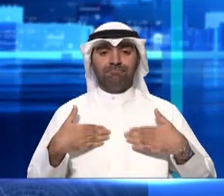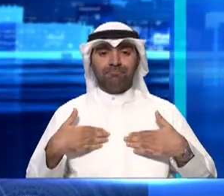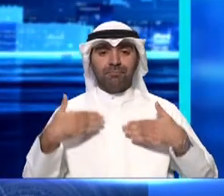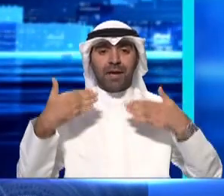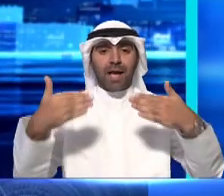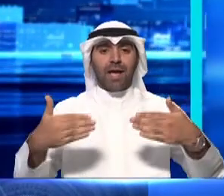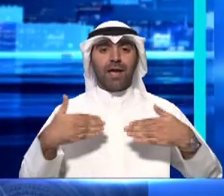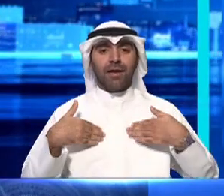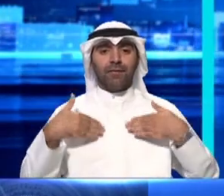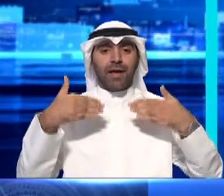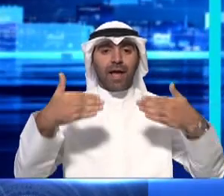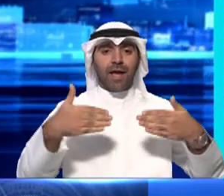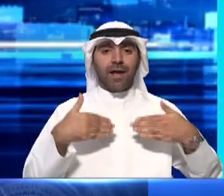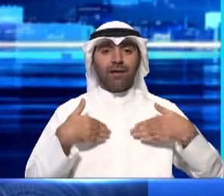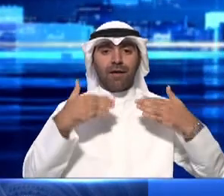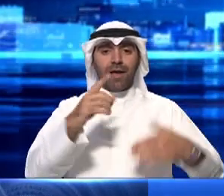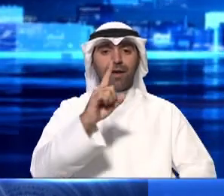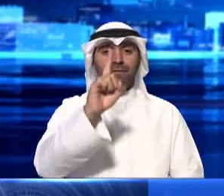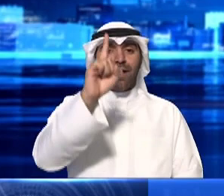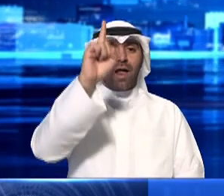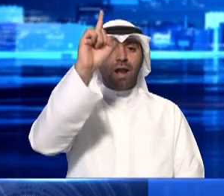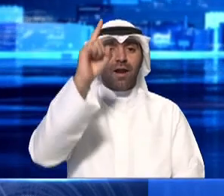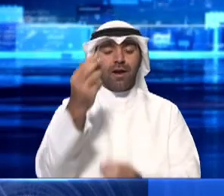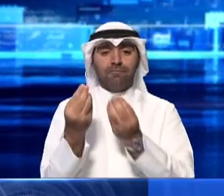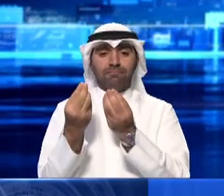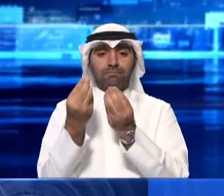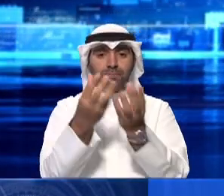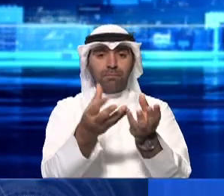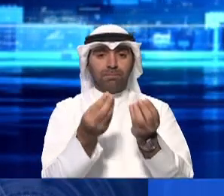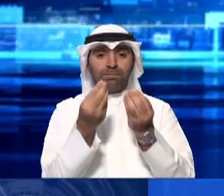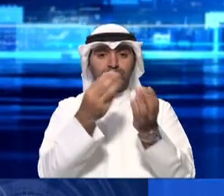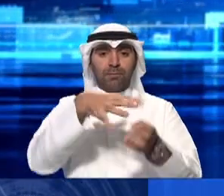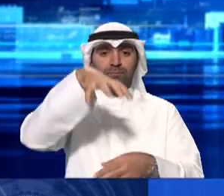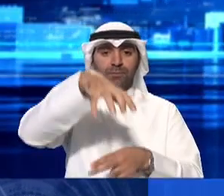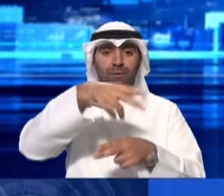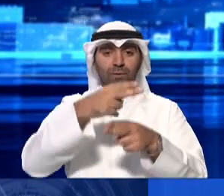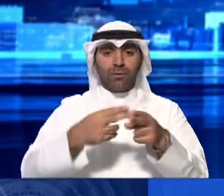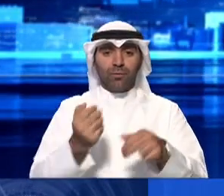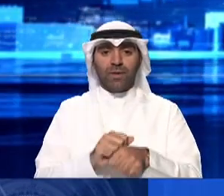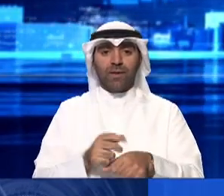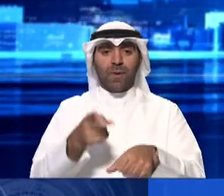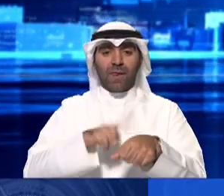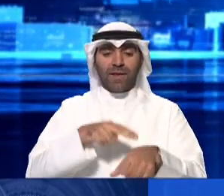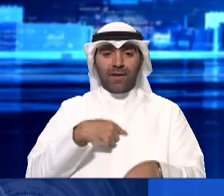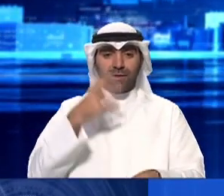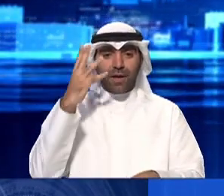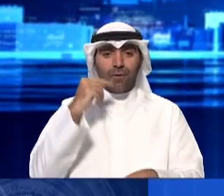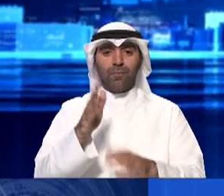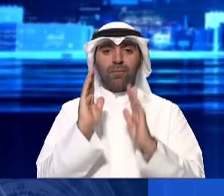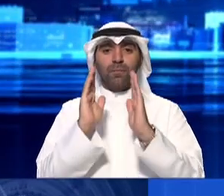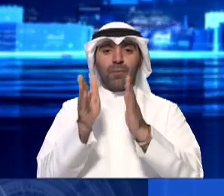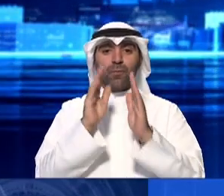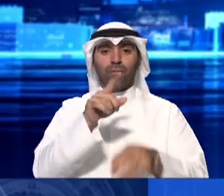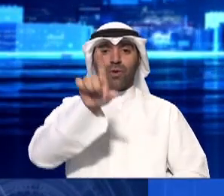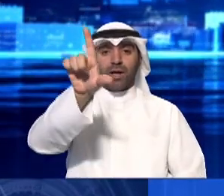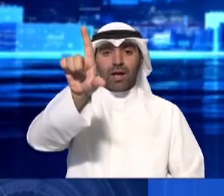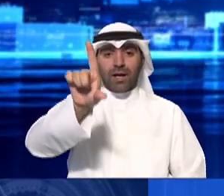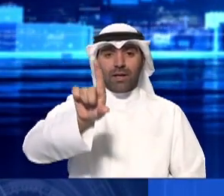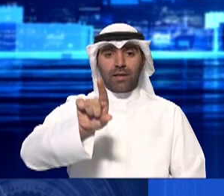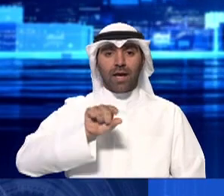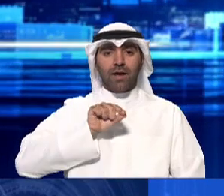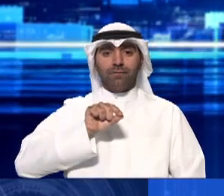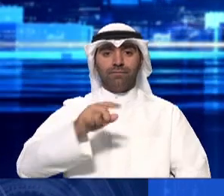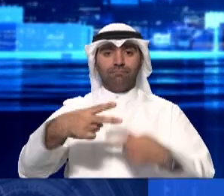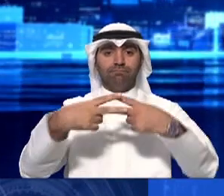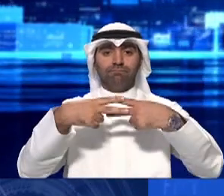جميعا وعلى بلدنا العزيز، وإننا إذ نبارك اختياركم ولي العهد سمو الشيخ مشعل الأحمد الجابر الصباح حفظه